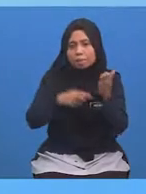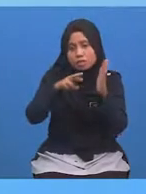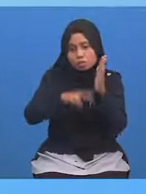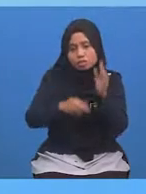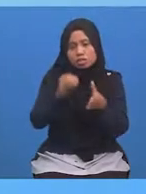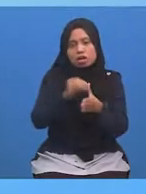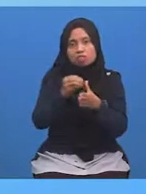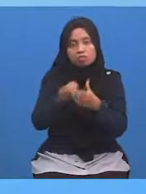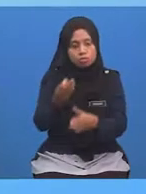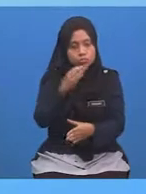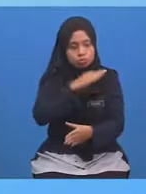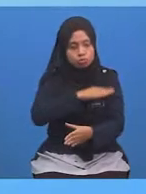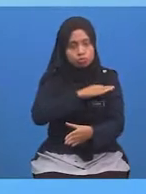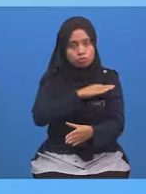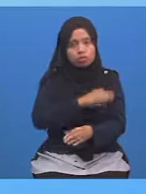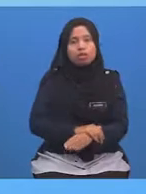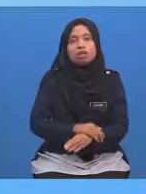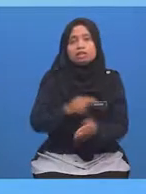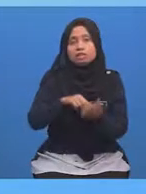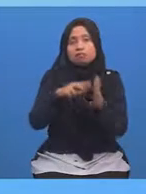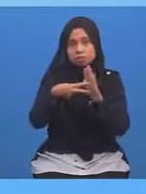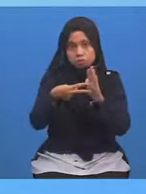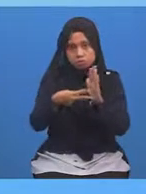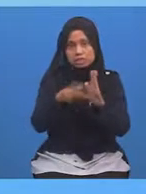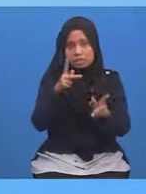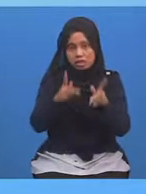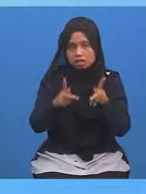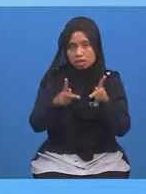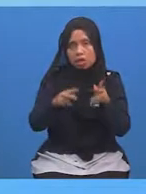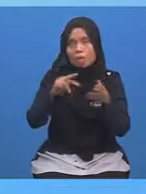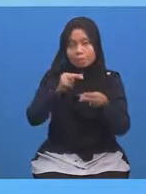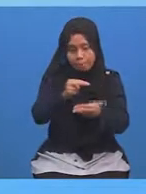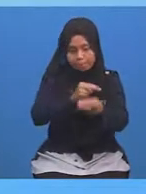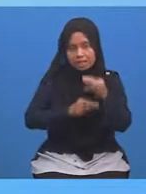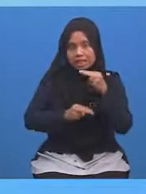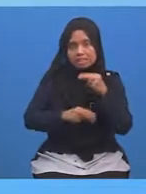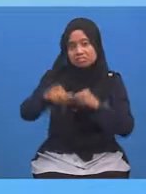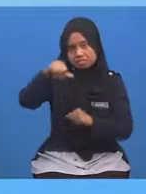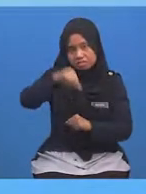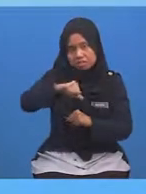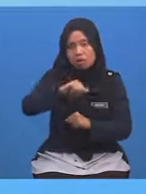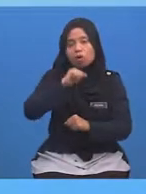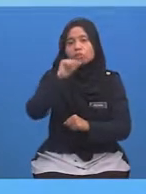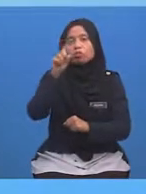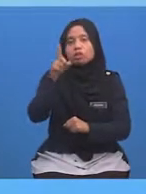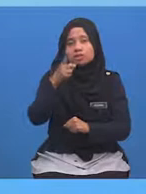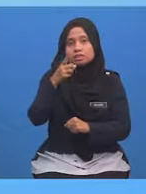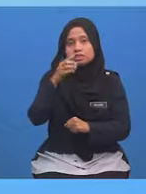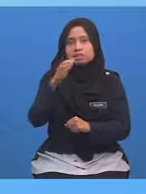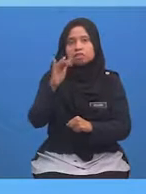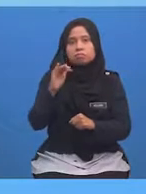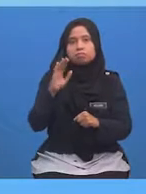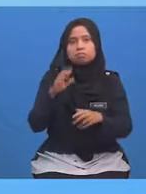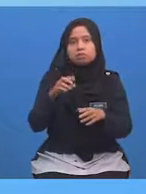perniagaan. Ini bermakna sekiranya perniagaan ini gagal, bukan sahaja